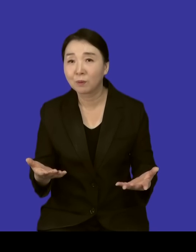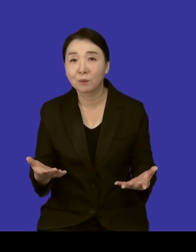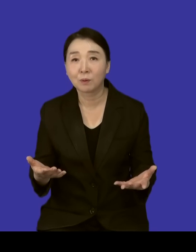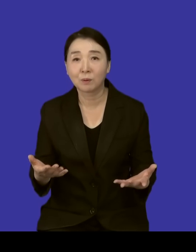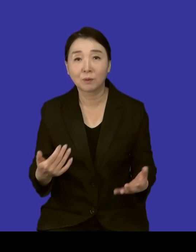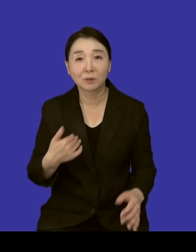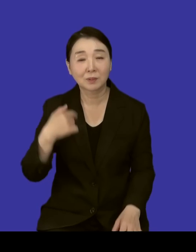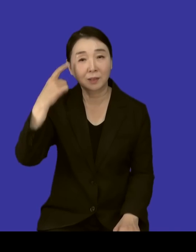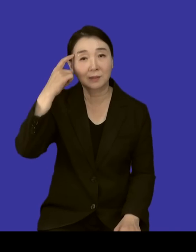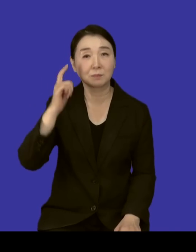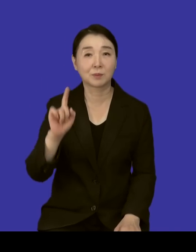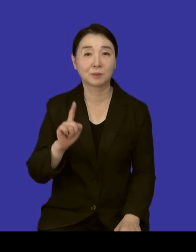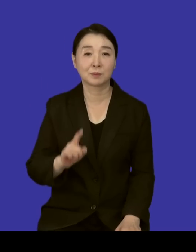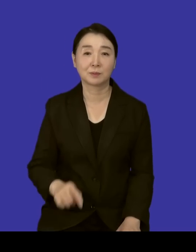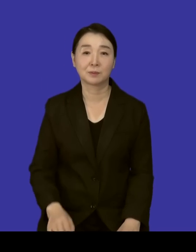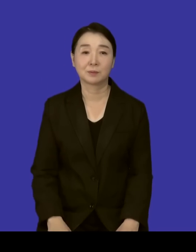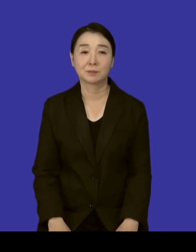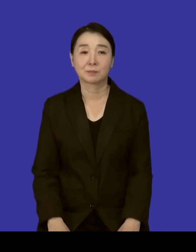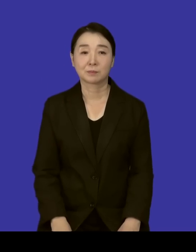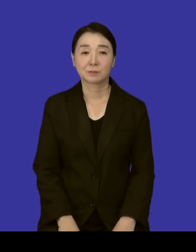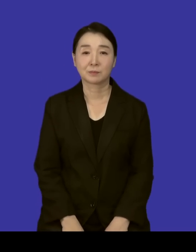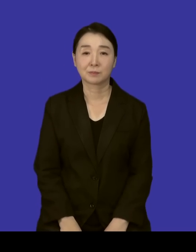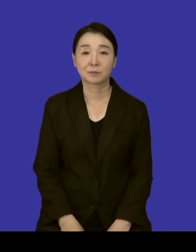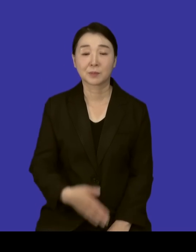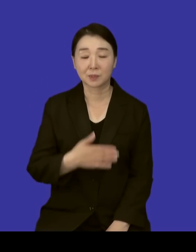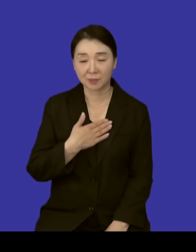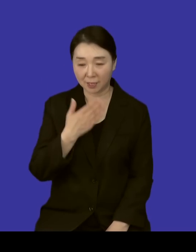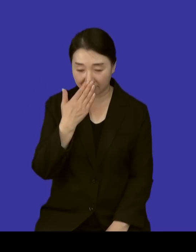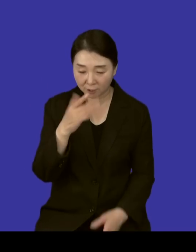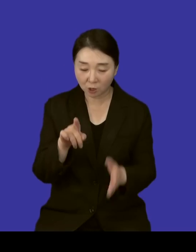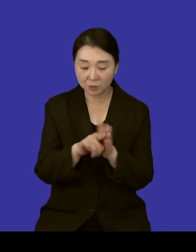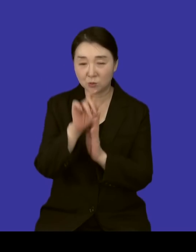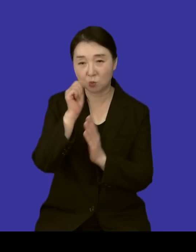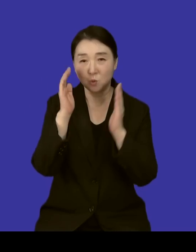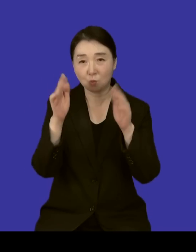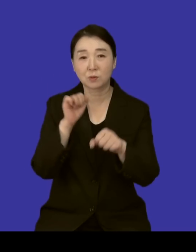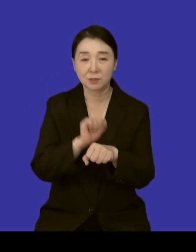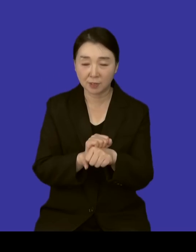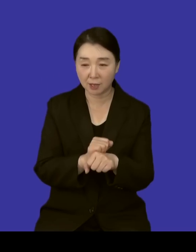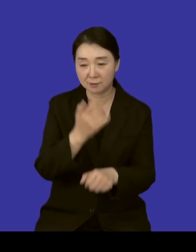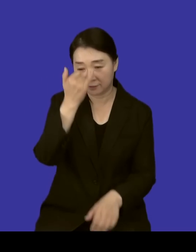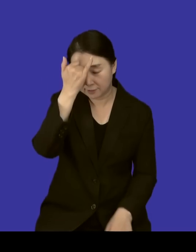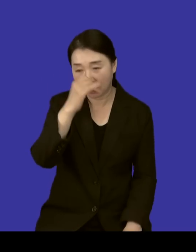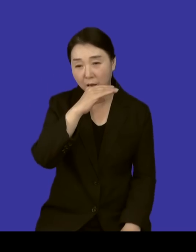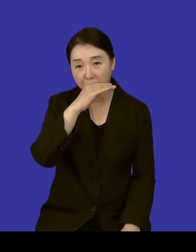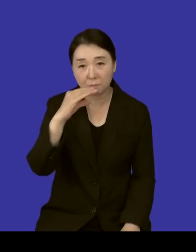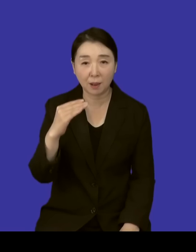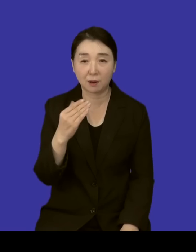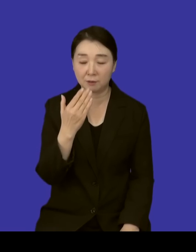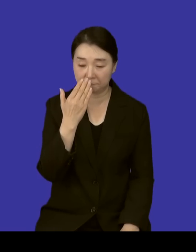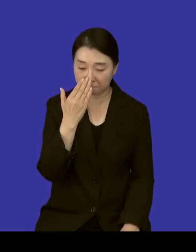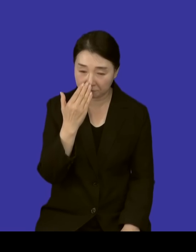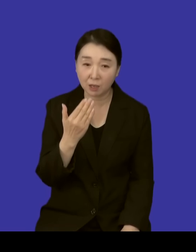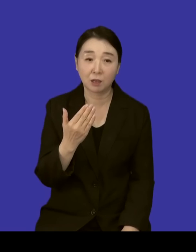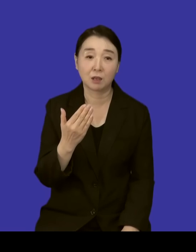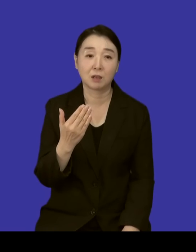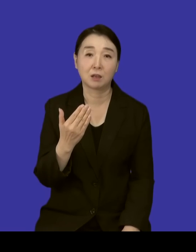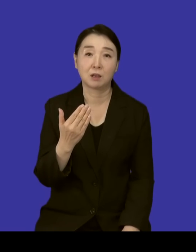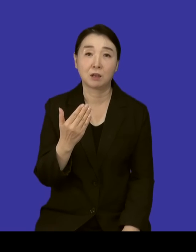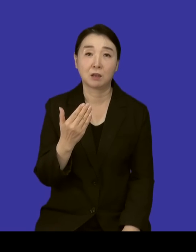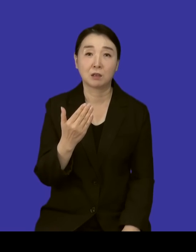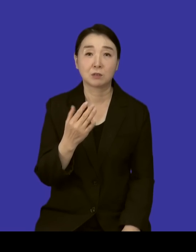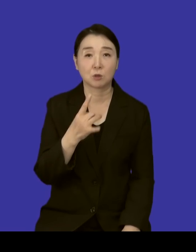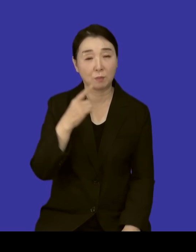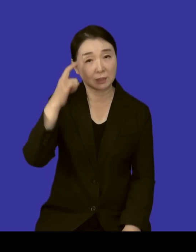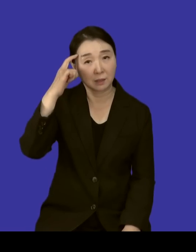무슨 생각을 날마다 하냐면 네. 난 착하고 믿음 좋고 공부 잘하고 예의 바르고 상냥하고 소녀가 좀 이거밖에 생각이 안 나는